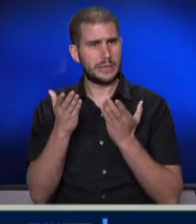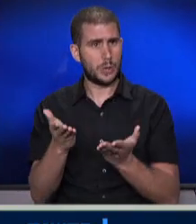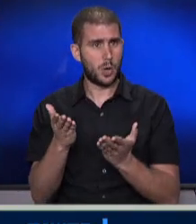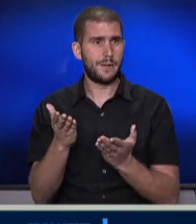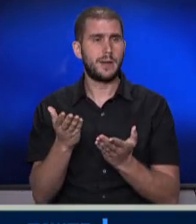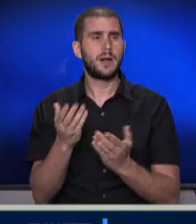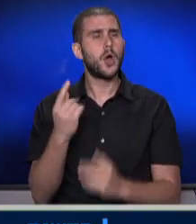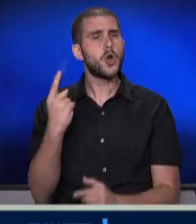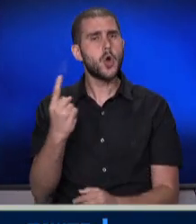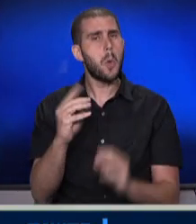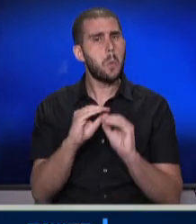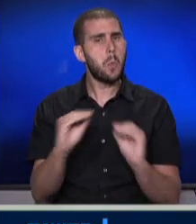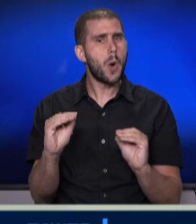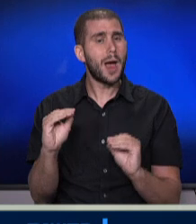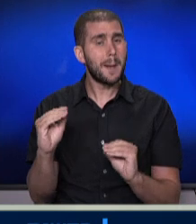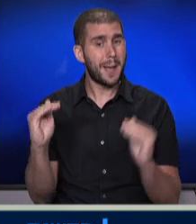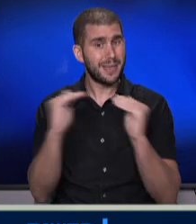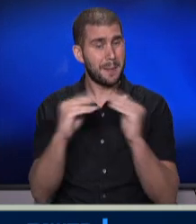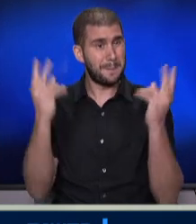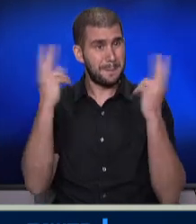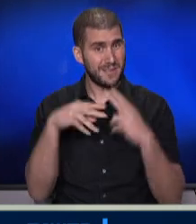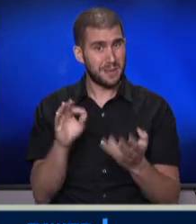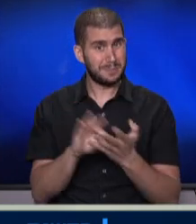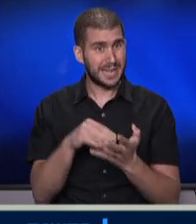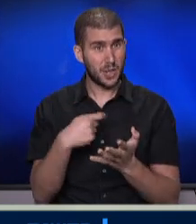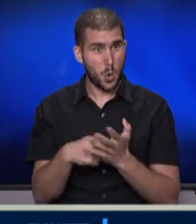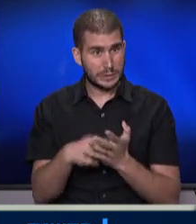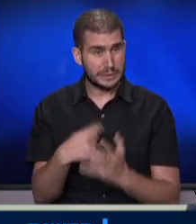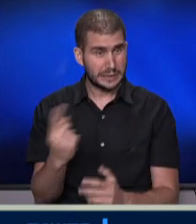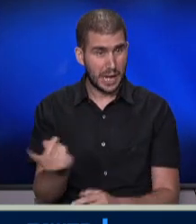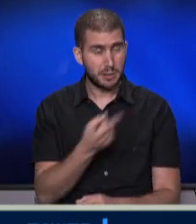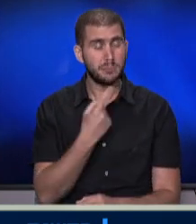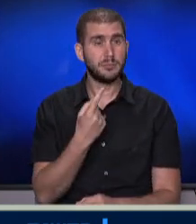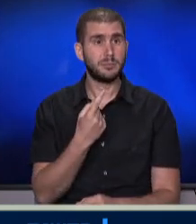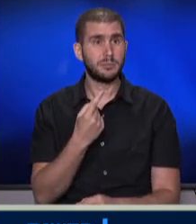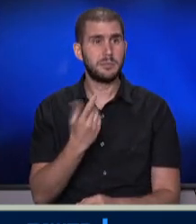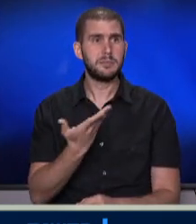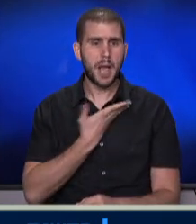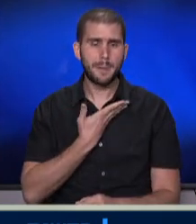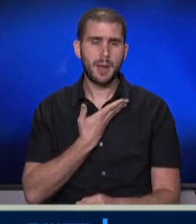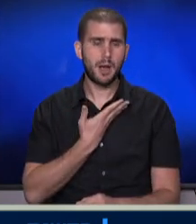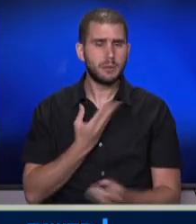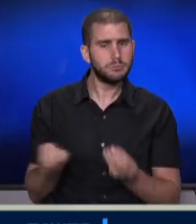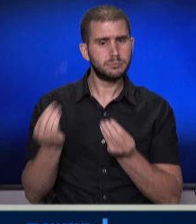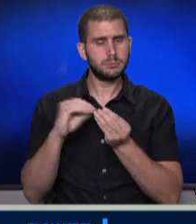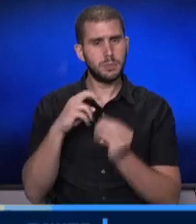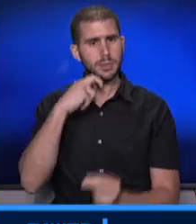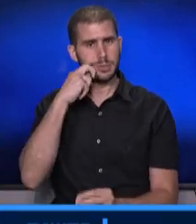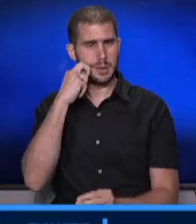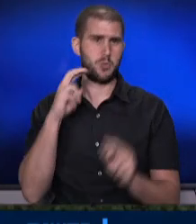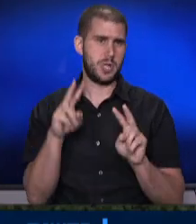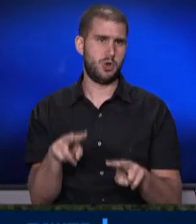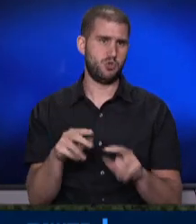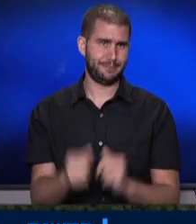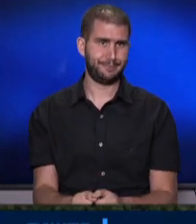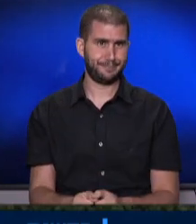מורה שלפי המתווה של משרד האוצר או לא מקבל את איזשהו